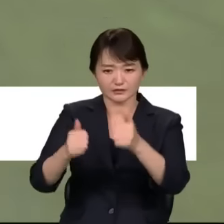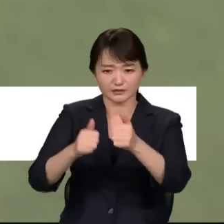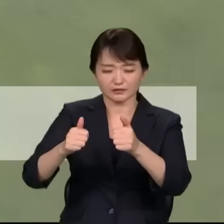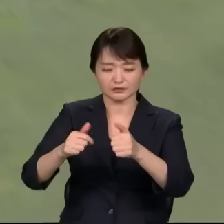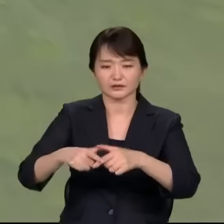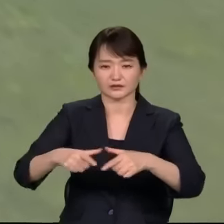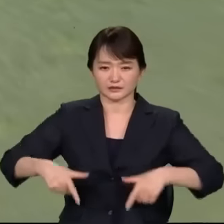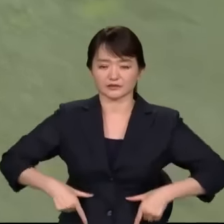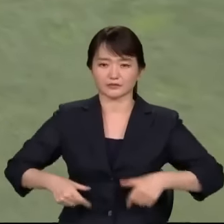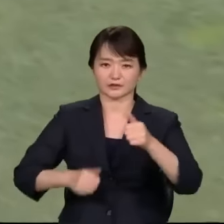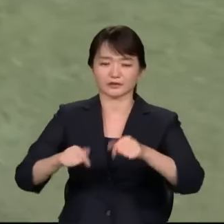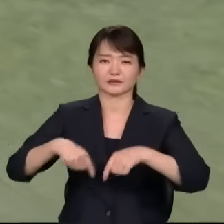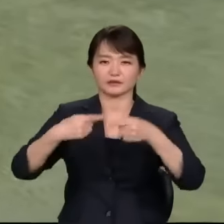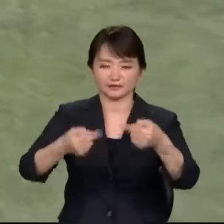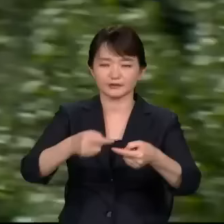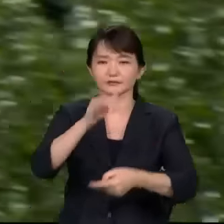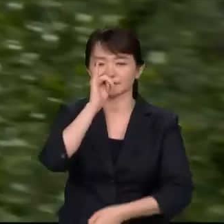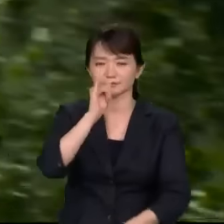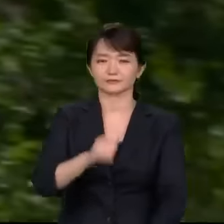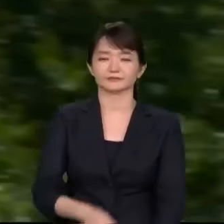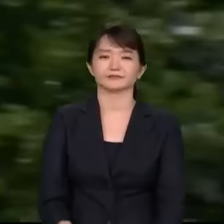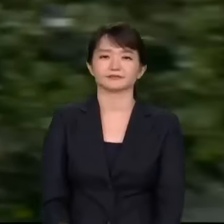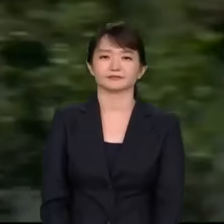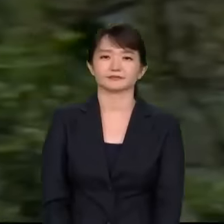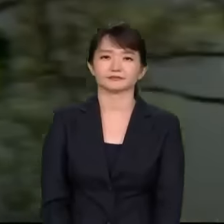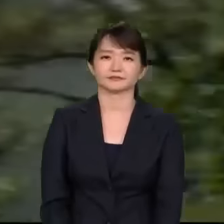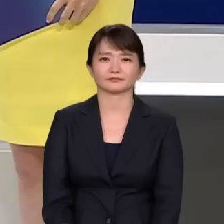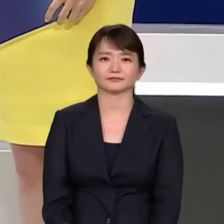수 있습니다. JTBC 정수아입니다.